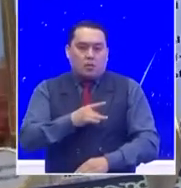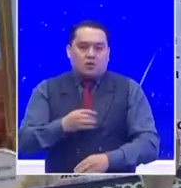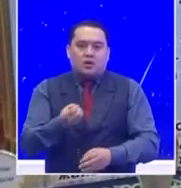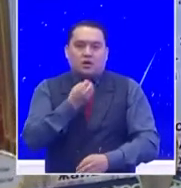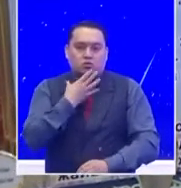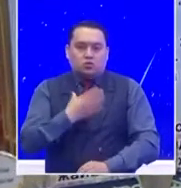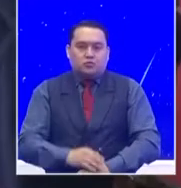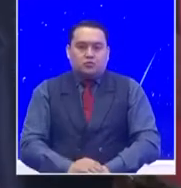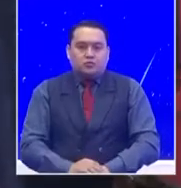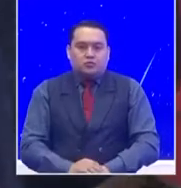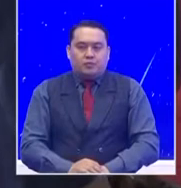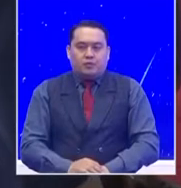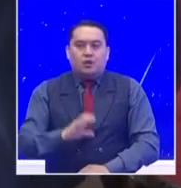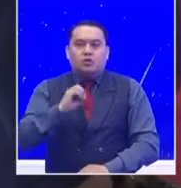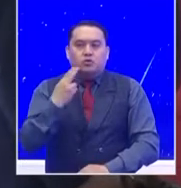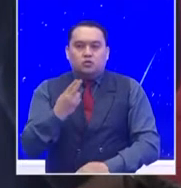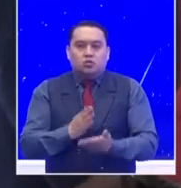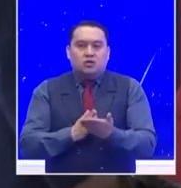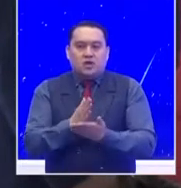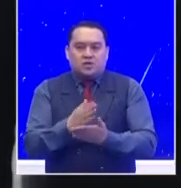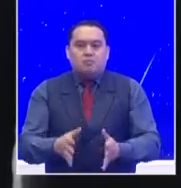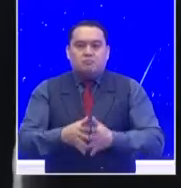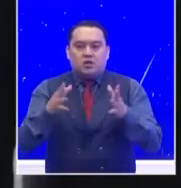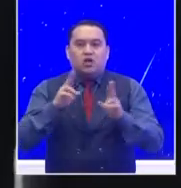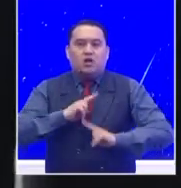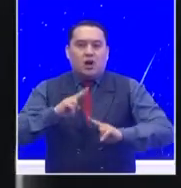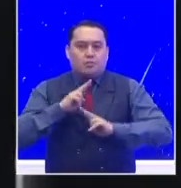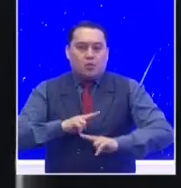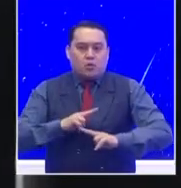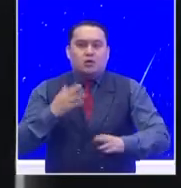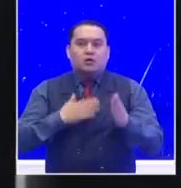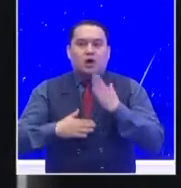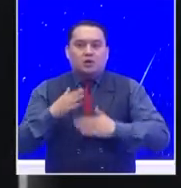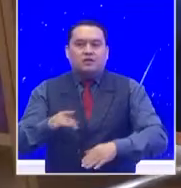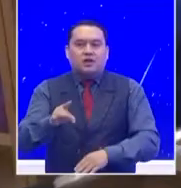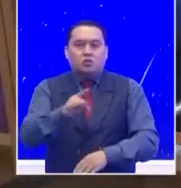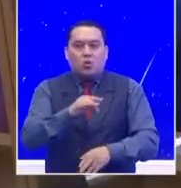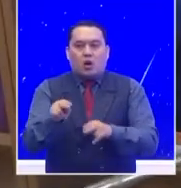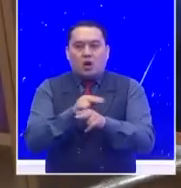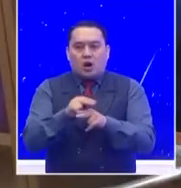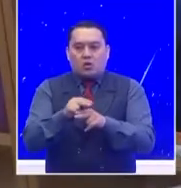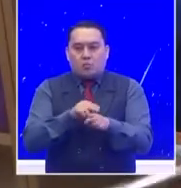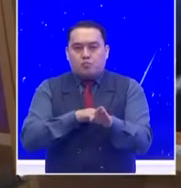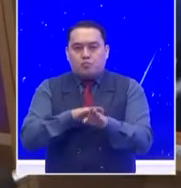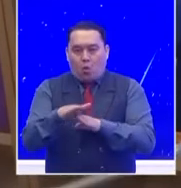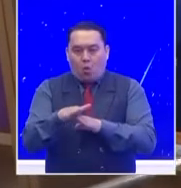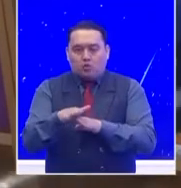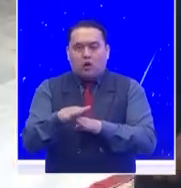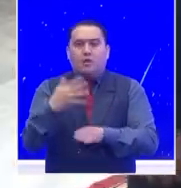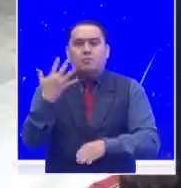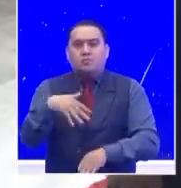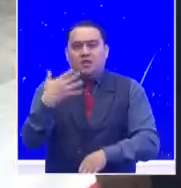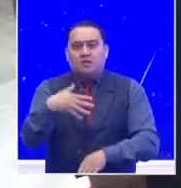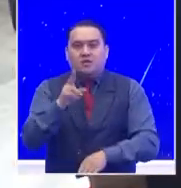неплохой. В социальной сфере также проделана большая работа. К радости жителей региона отремонтировано полностью более